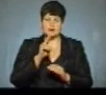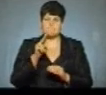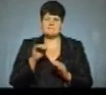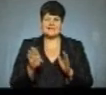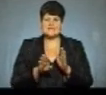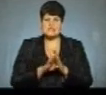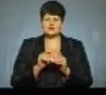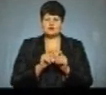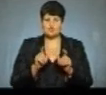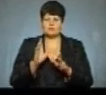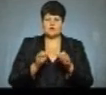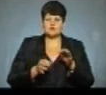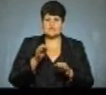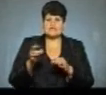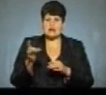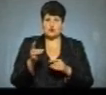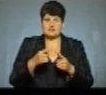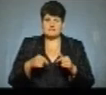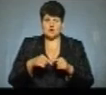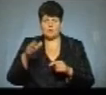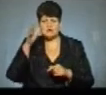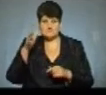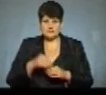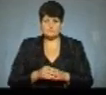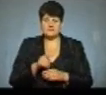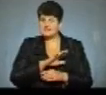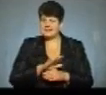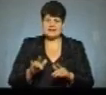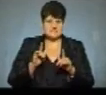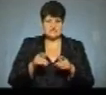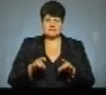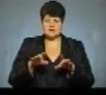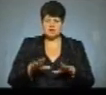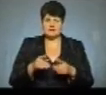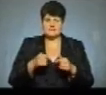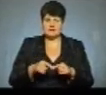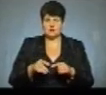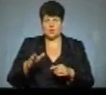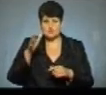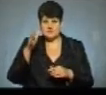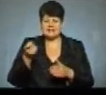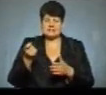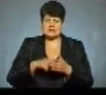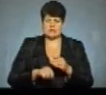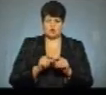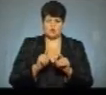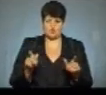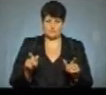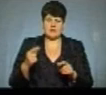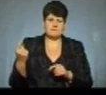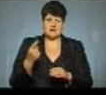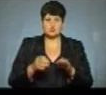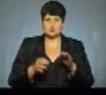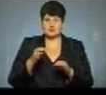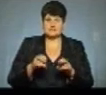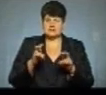Юрій Роман судитиметься з районним відділом освіти. Він не згідний з рішенням відділу освіти закрити цю школу. Перше судове